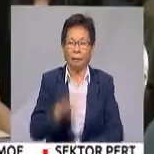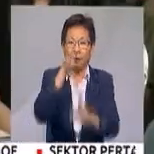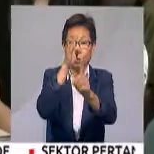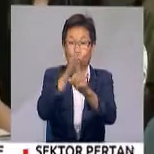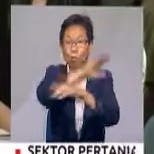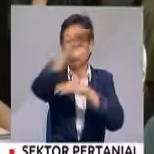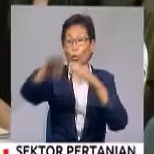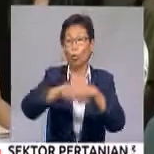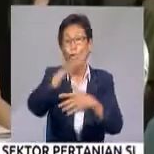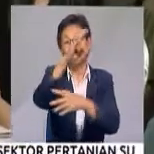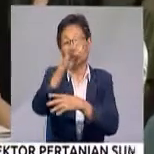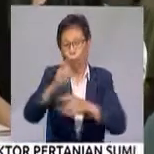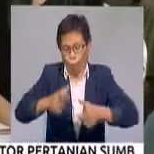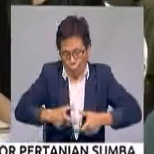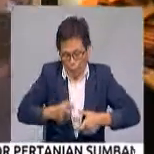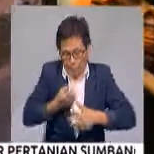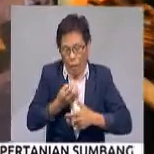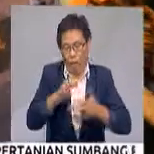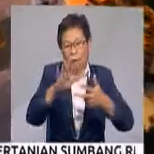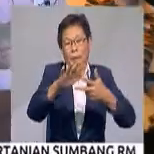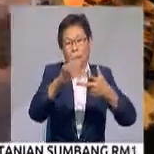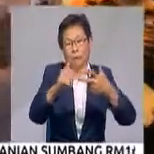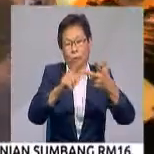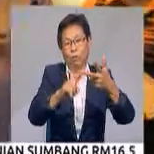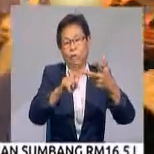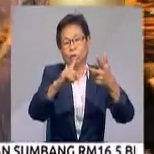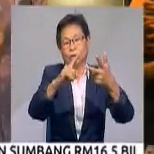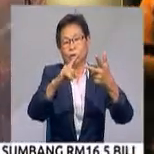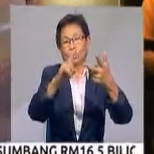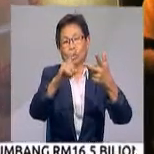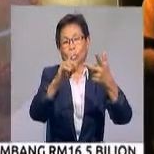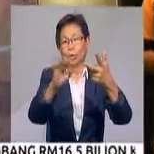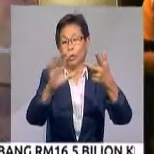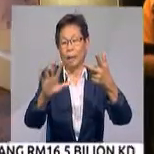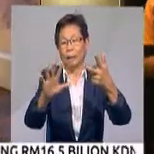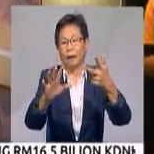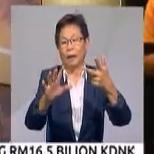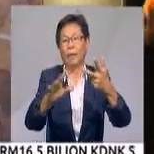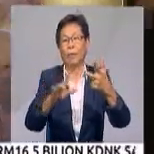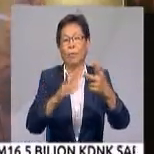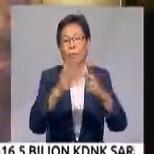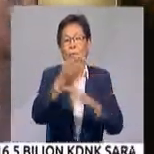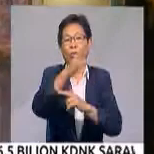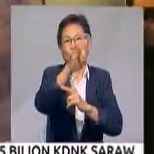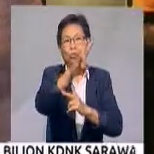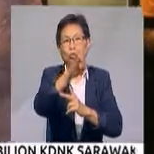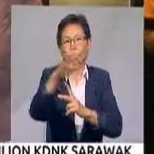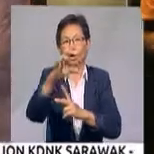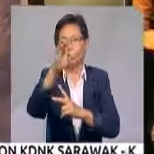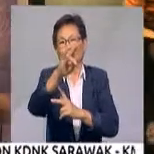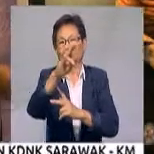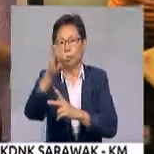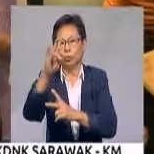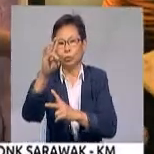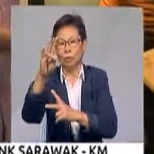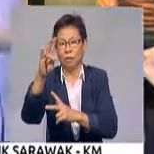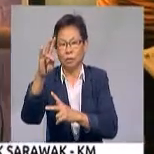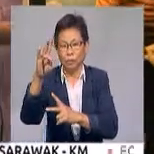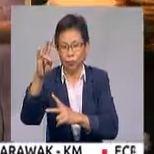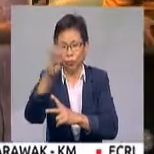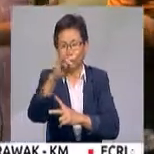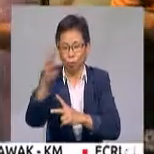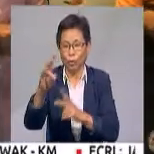Sasaran keseluruhan 70 pingat emas, 51 perak dan 105 gangsa menerusi 773 atlet dalam 52